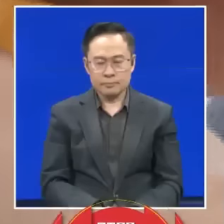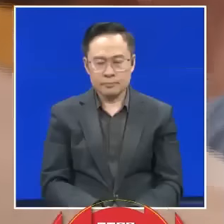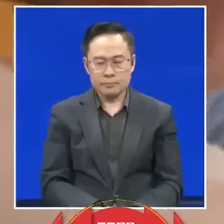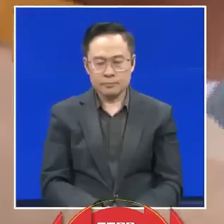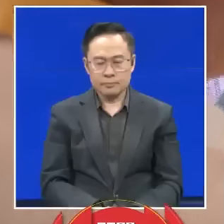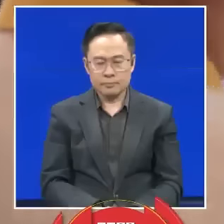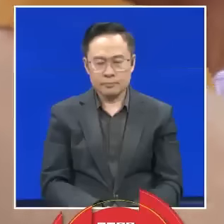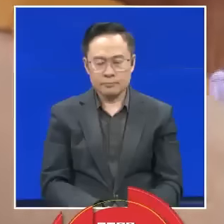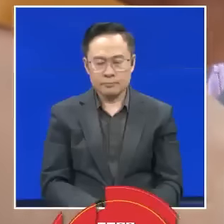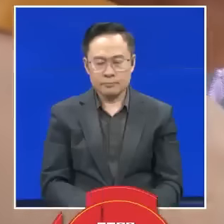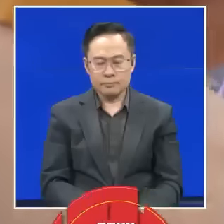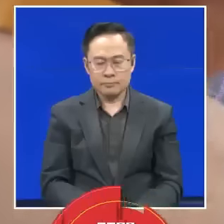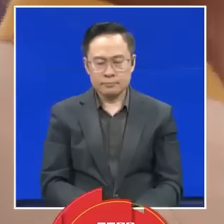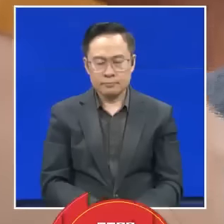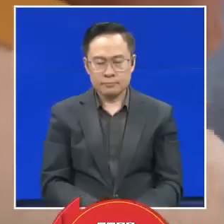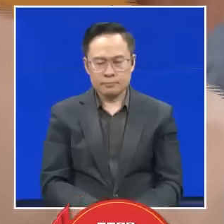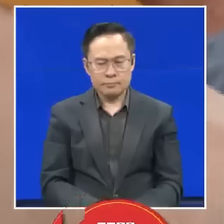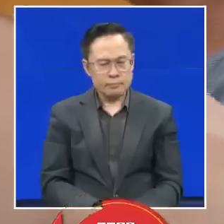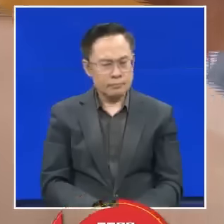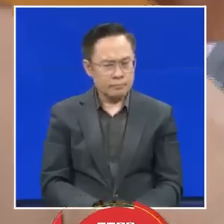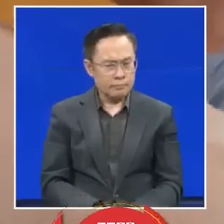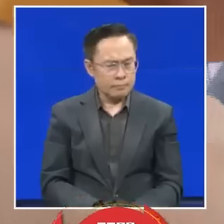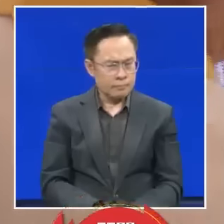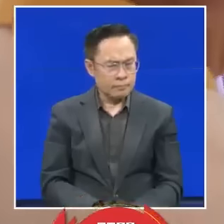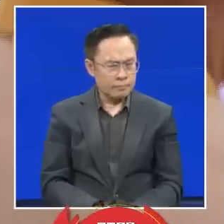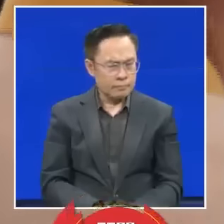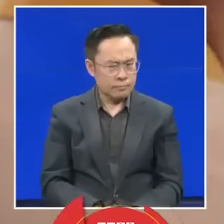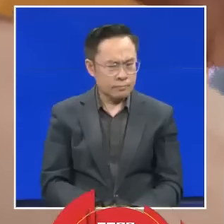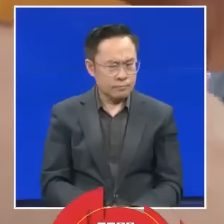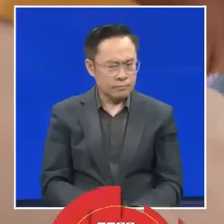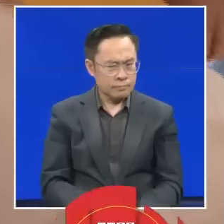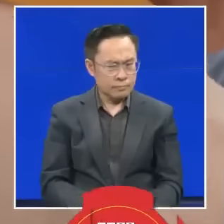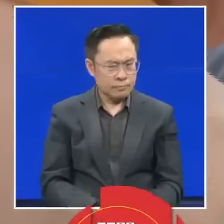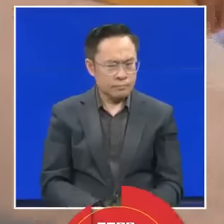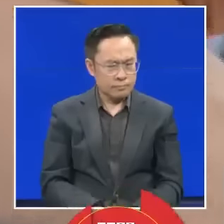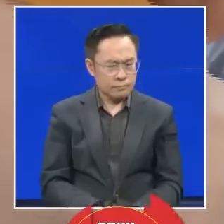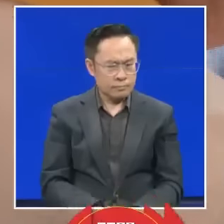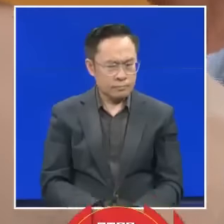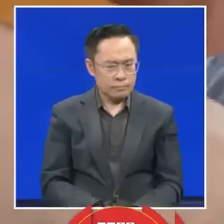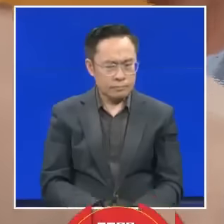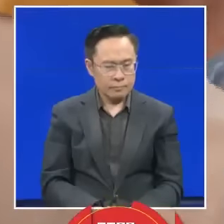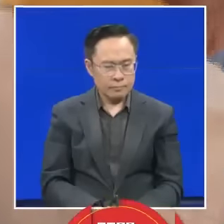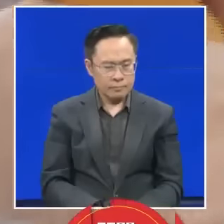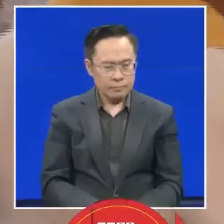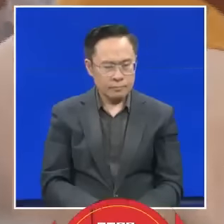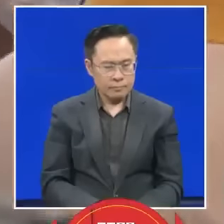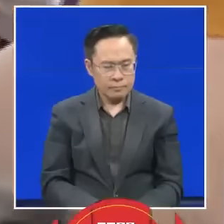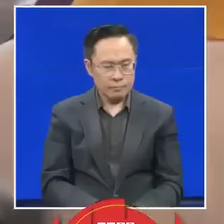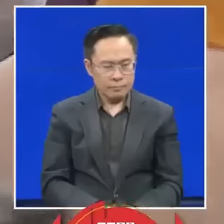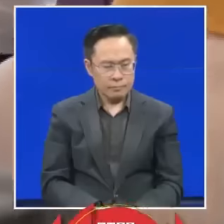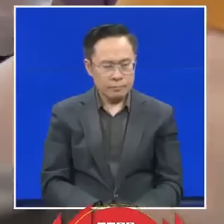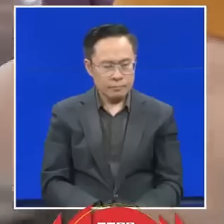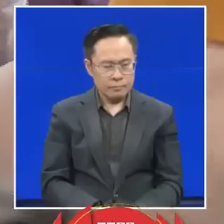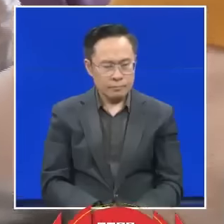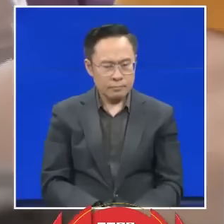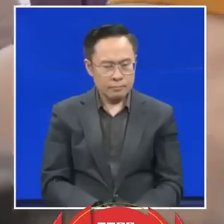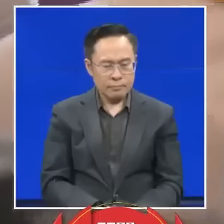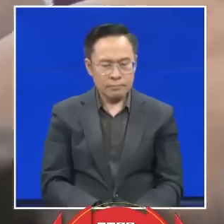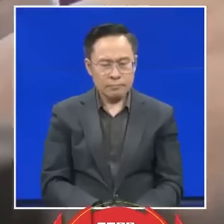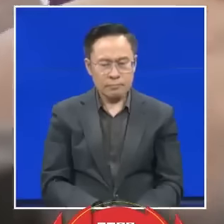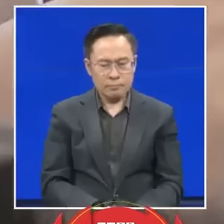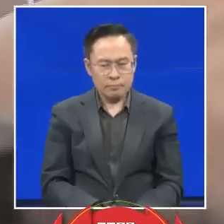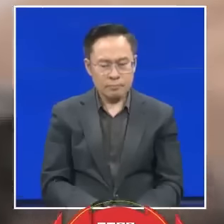ทานชุมทานจะทำอาคารประคับน้ำกำลังจะทำทางท่านรัฐมนตรีทางด้านของทุก อันนี้ผมว่าเอาว่าเดือดจ่